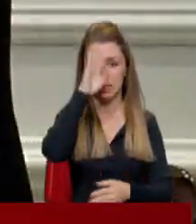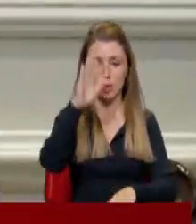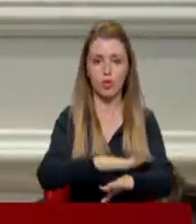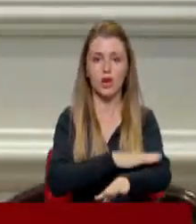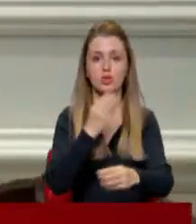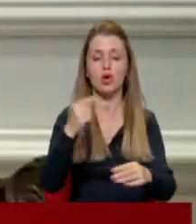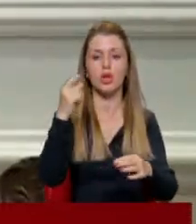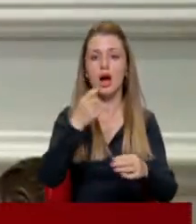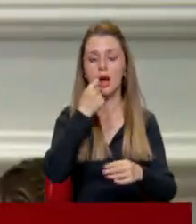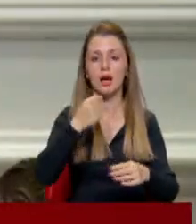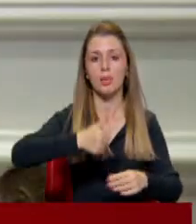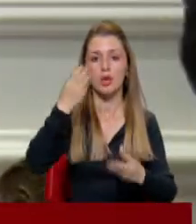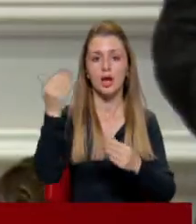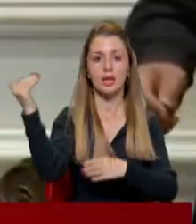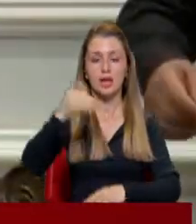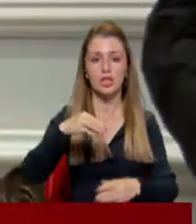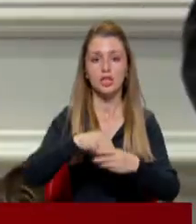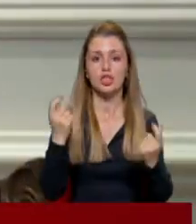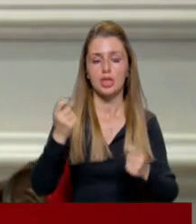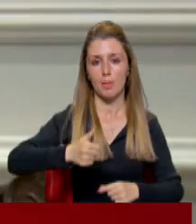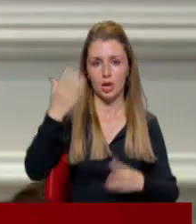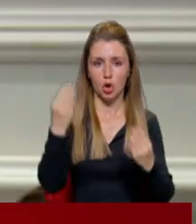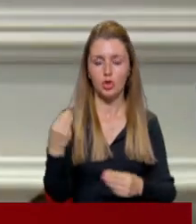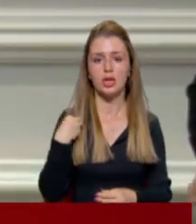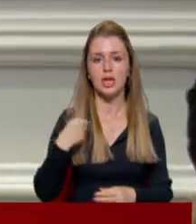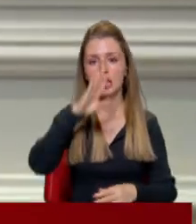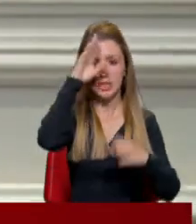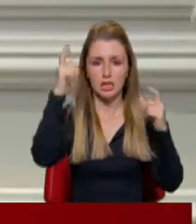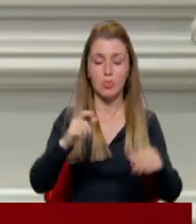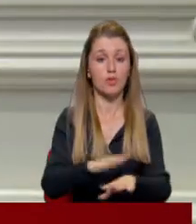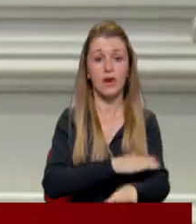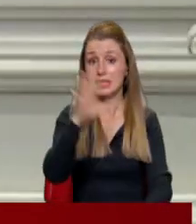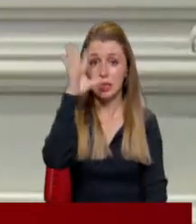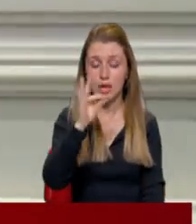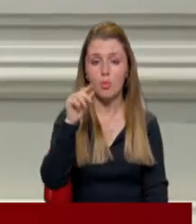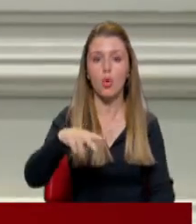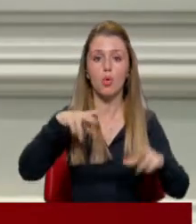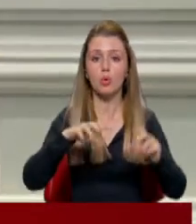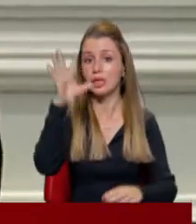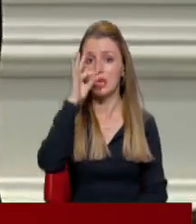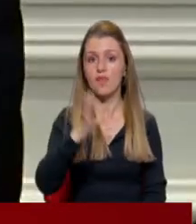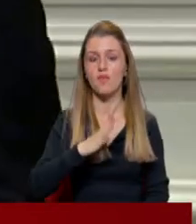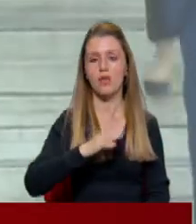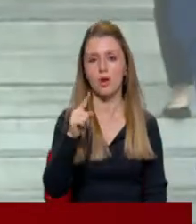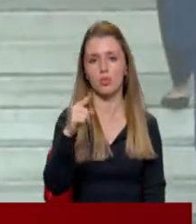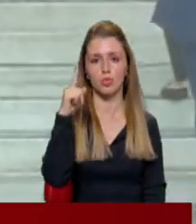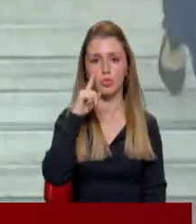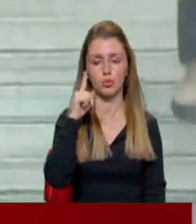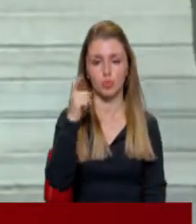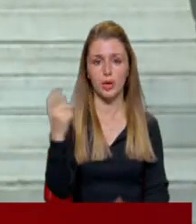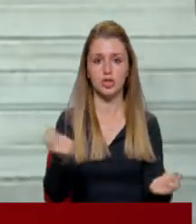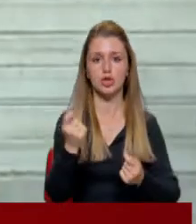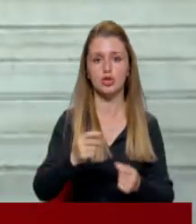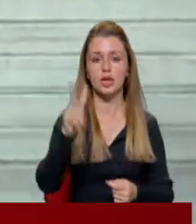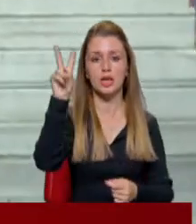Ankara'ya bakan olarak geldiği İçişleri Bakanlığı koltuğuna oturdu yeni İstanbul Valisi kim olacak o koltukta şimdi Sahibini arıyor meclisin